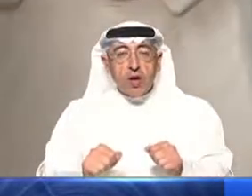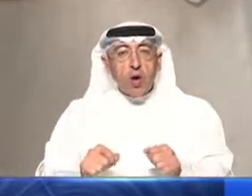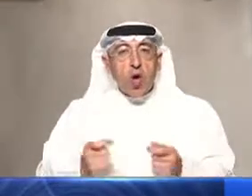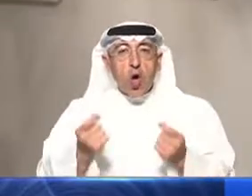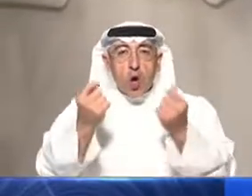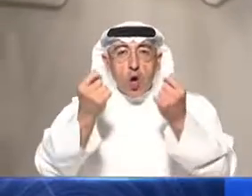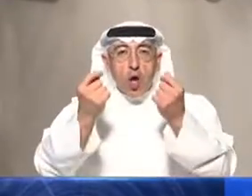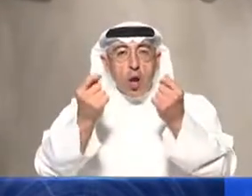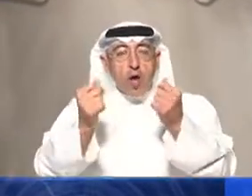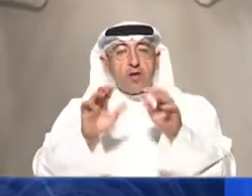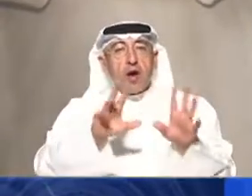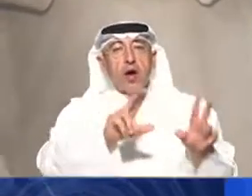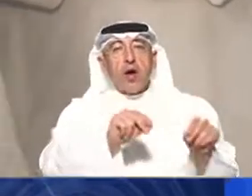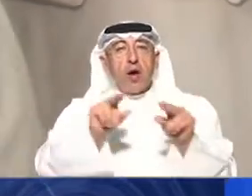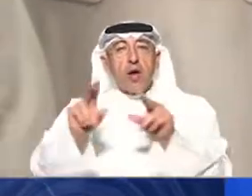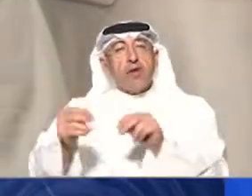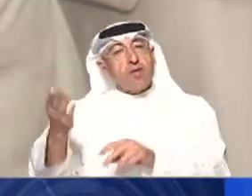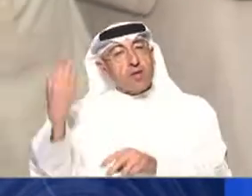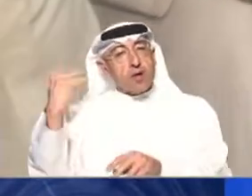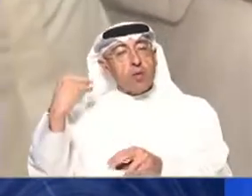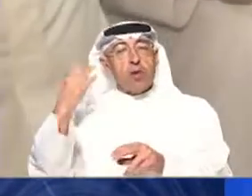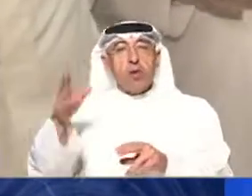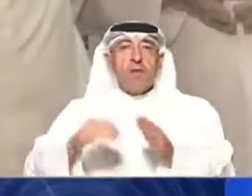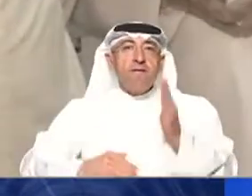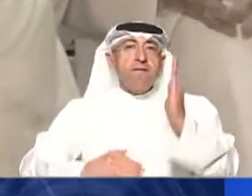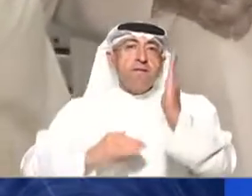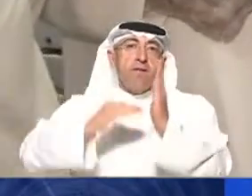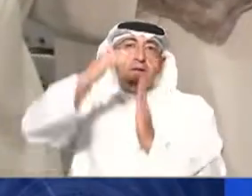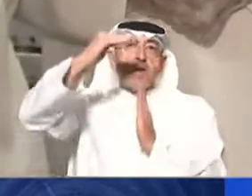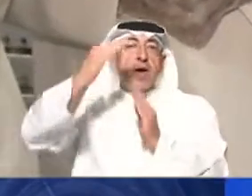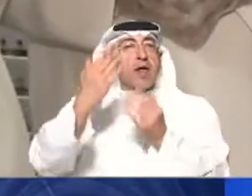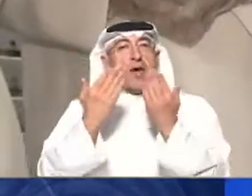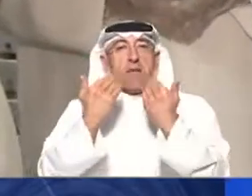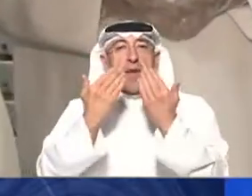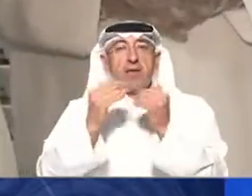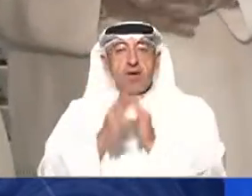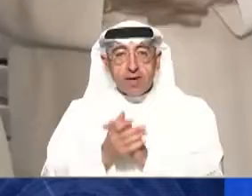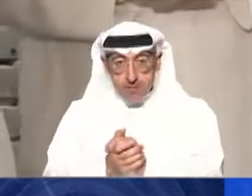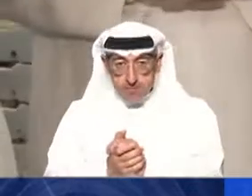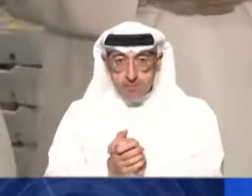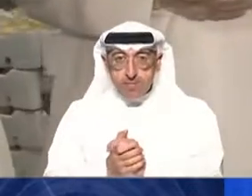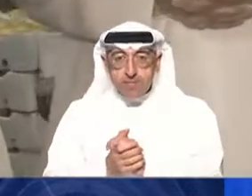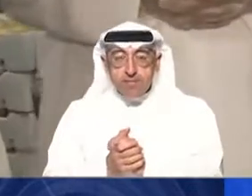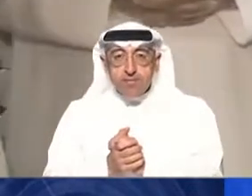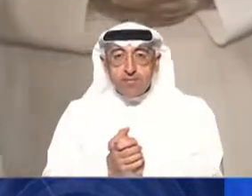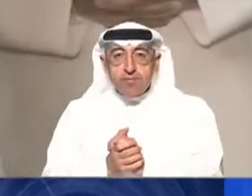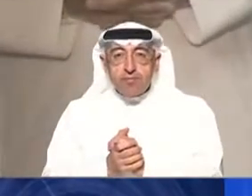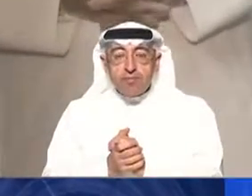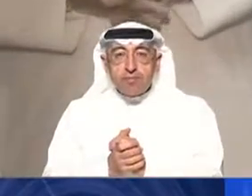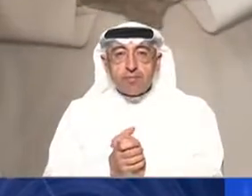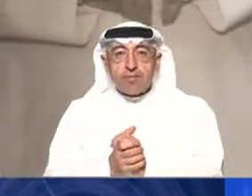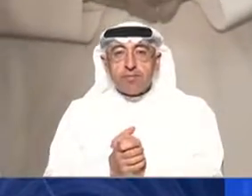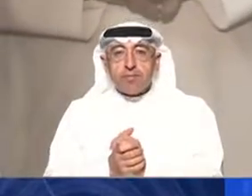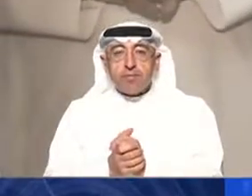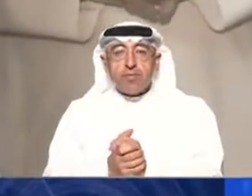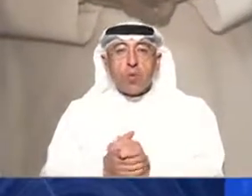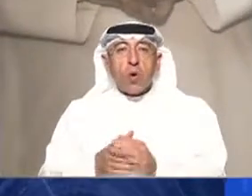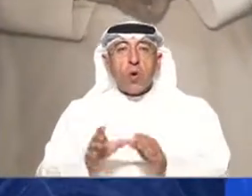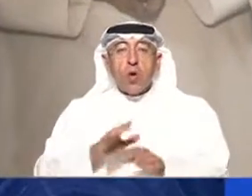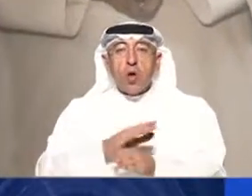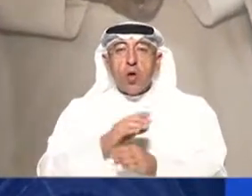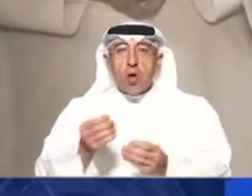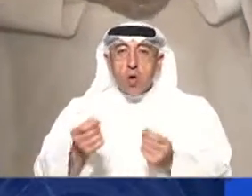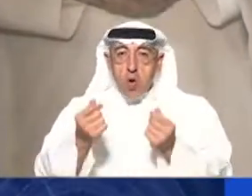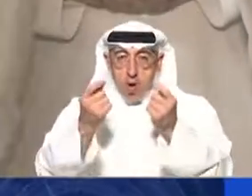والأسعار مثل ما أخبرني الأخ رئيس أحد المزارعين الأسعار يعني ثابتة